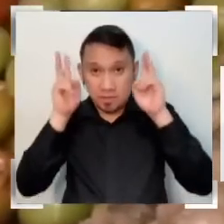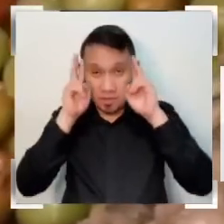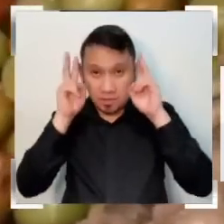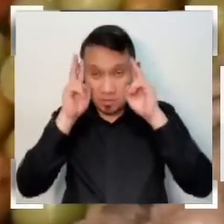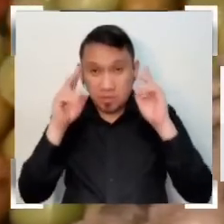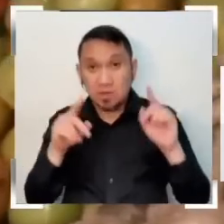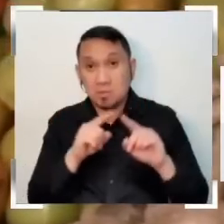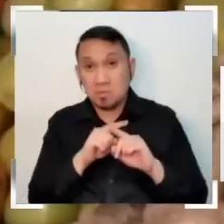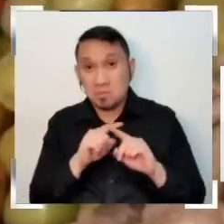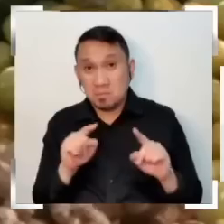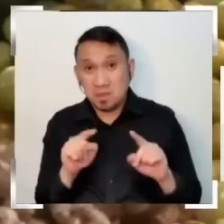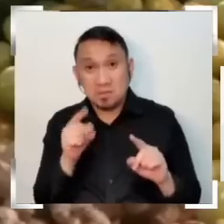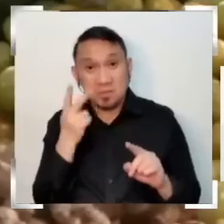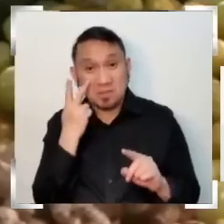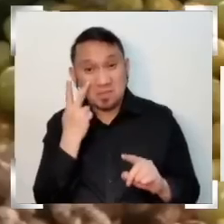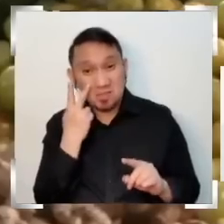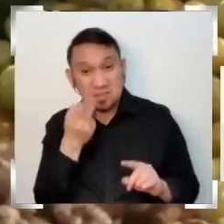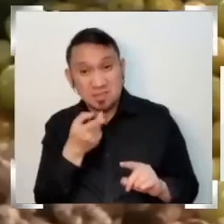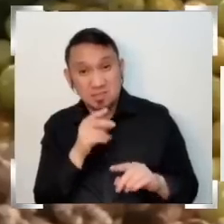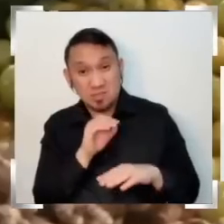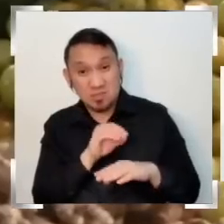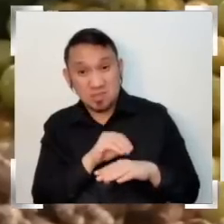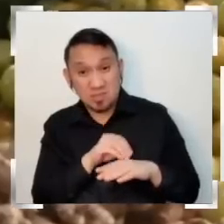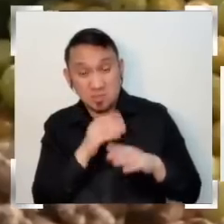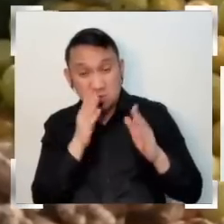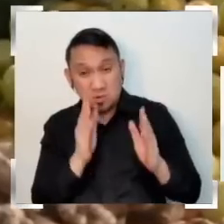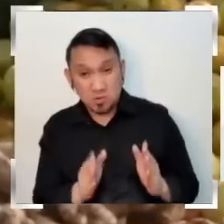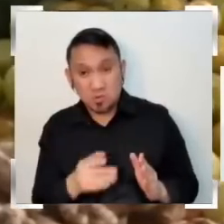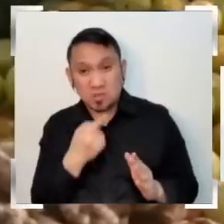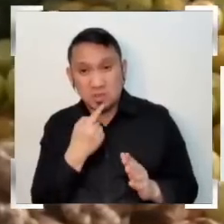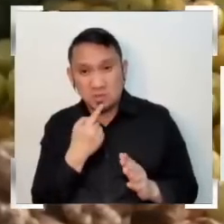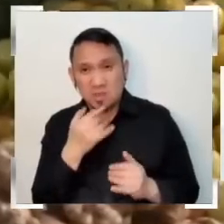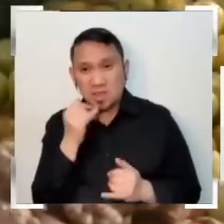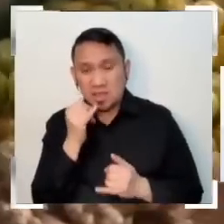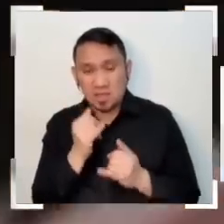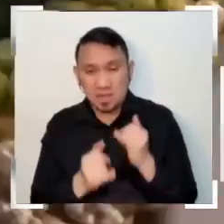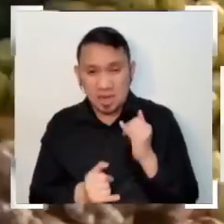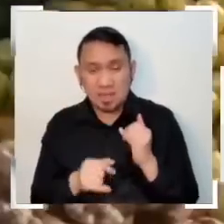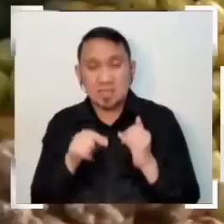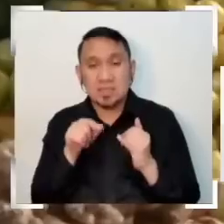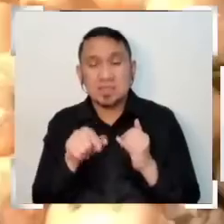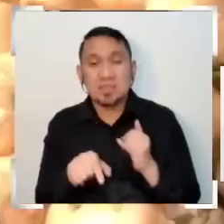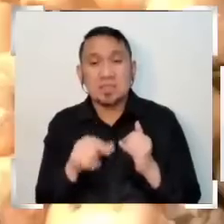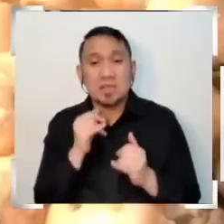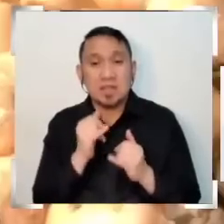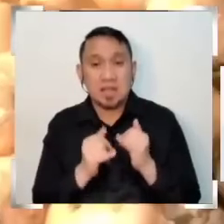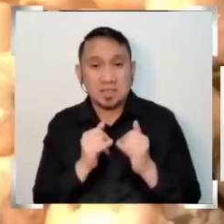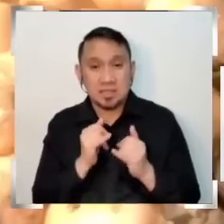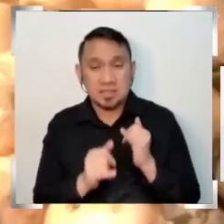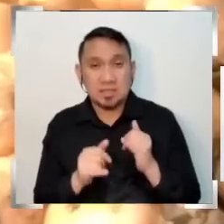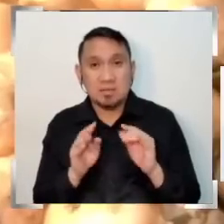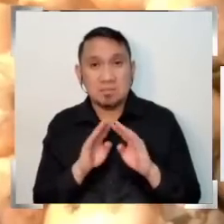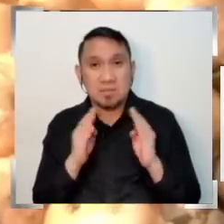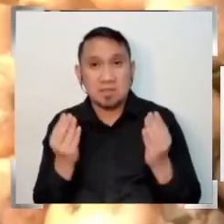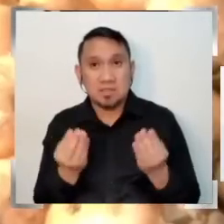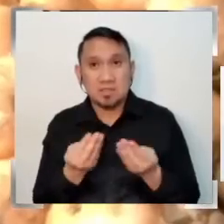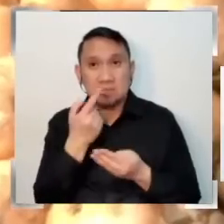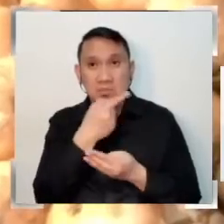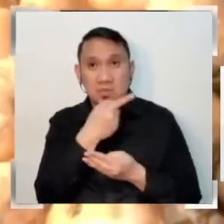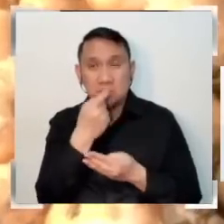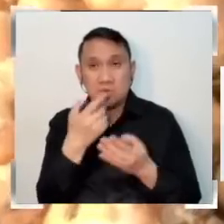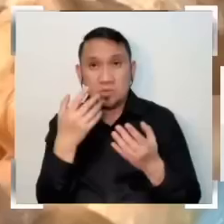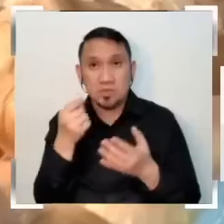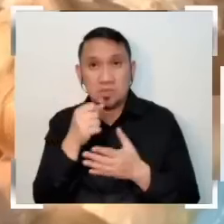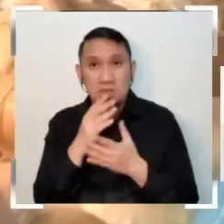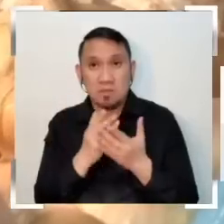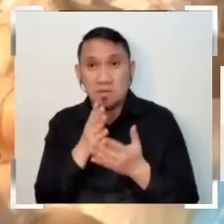isang nagtitinda roon, posibleng ito na ang huling batch ng mga lokal na produktong naani sa bayan. Maaga na raw kasing inani ng ilang magsasaka ang kanila